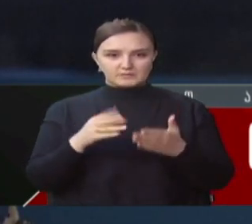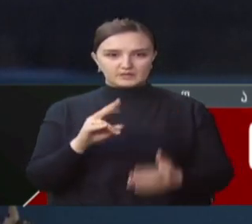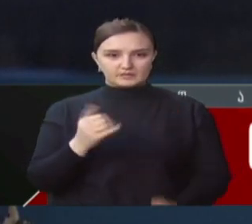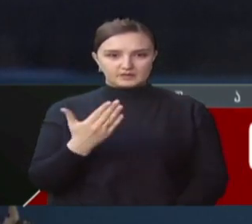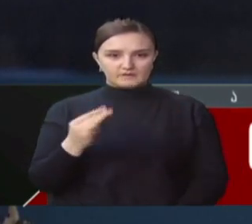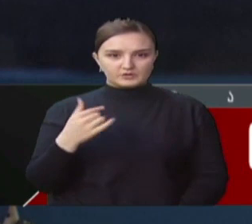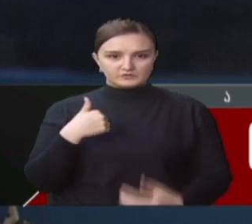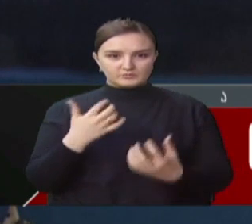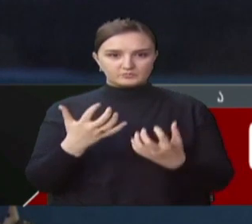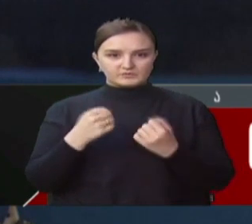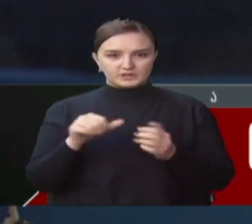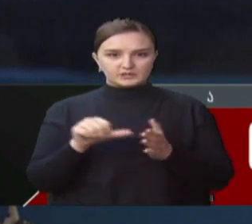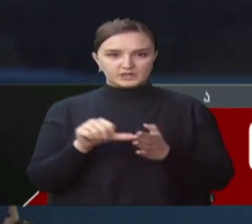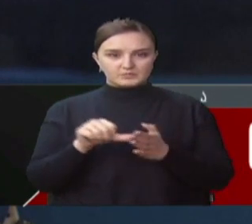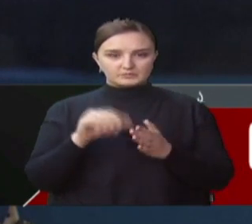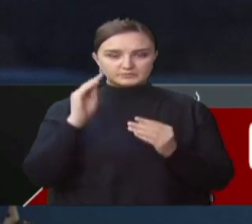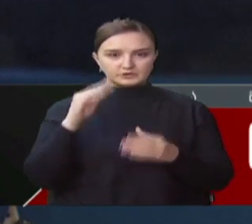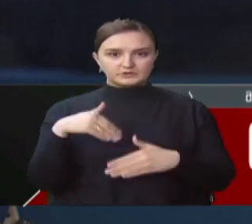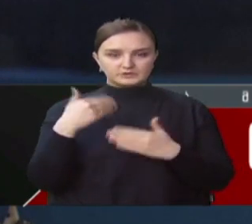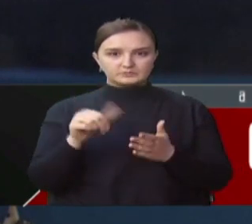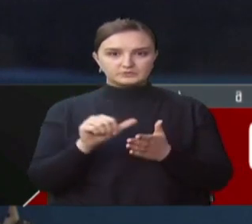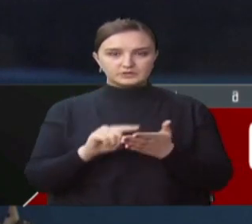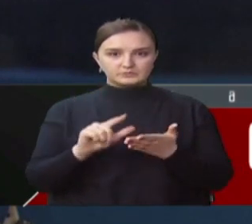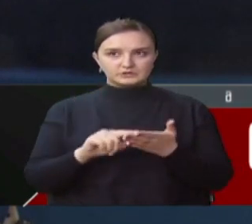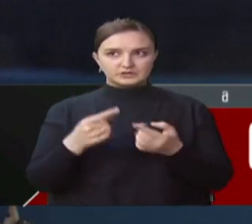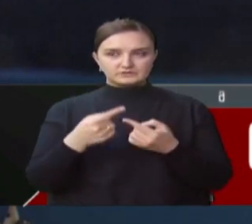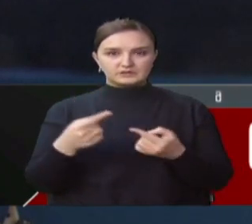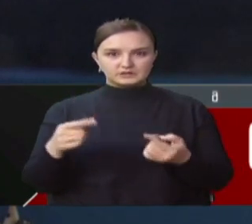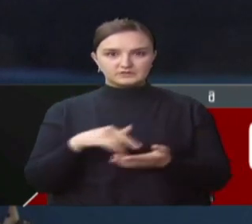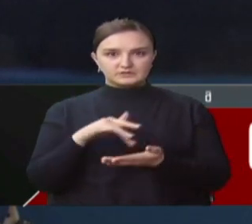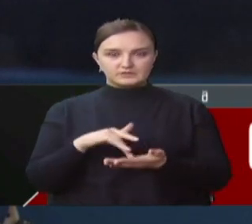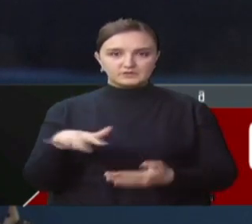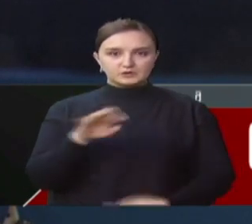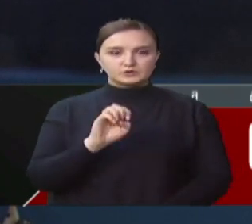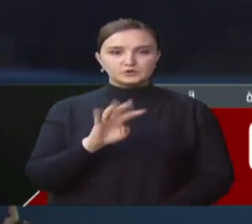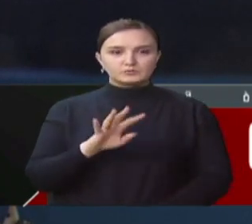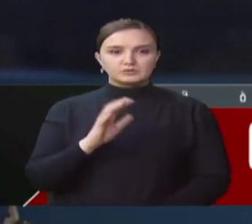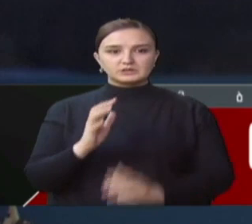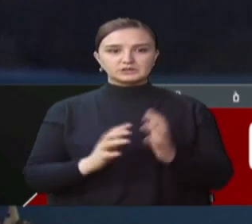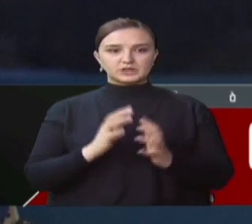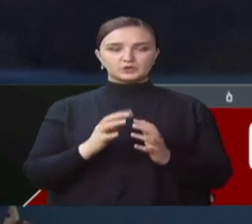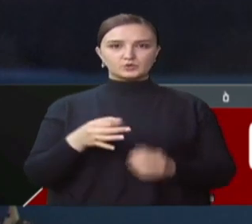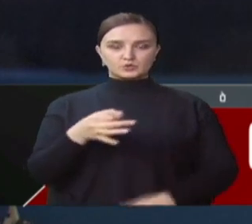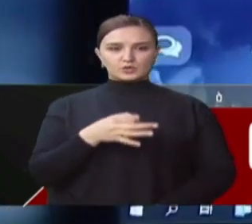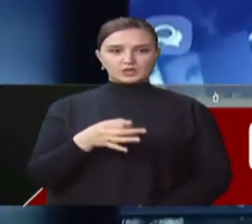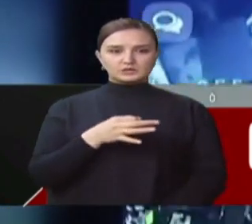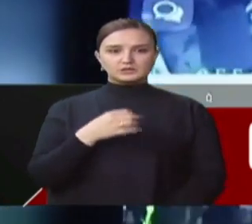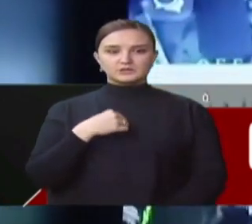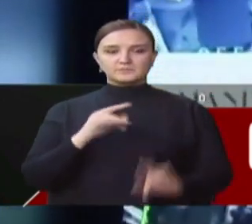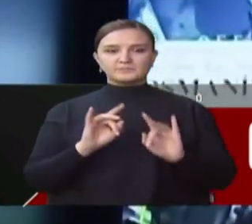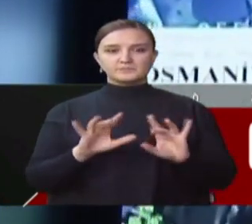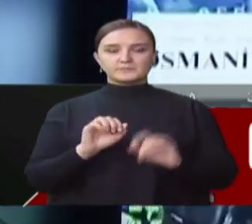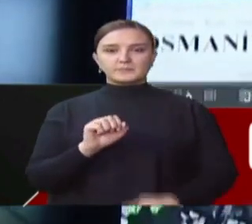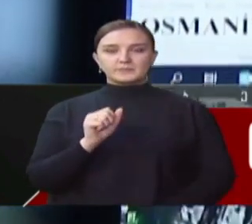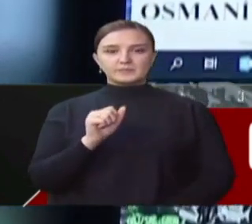ჩვენ მივიღეთ დახმარების შეთავაზება 70 სხვადასხვა ქვეყნიდან და 14 საერთაშორისო ორგანიზაციიდან. ვესაუბრეთ